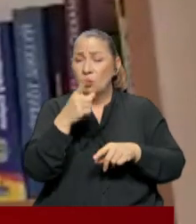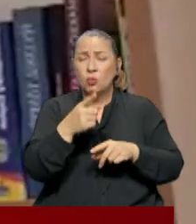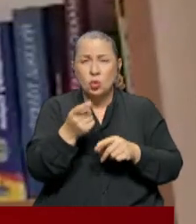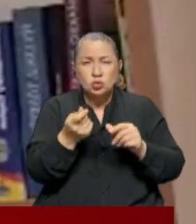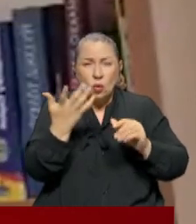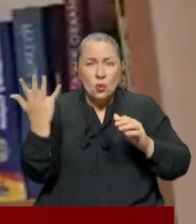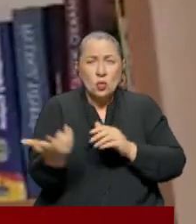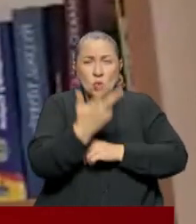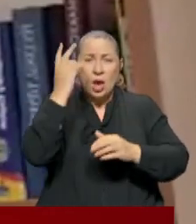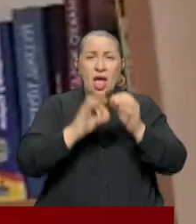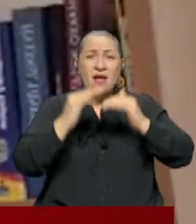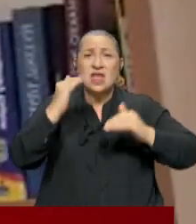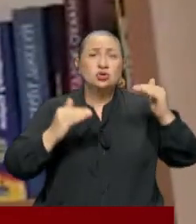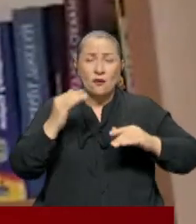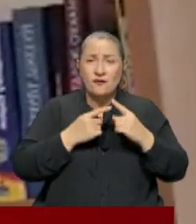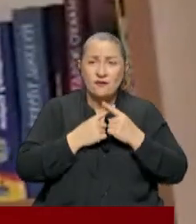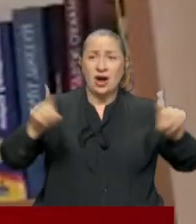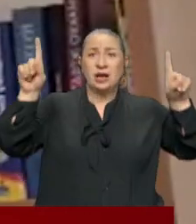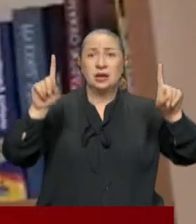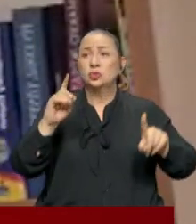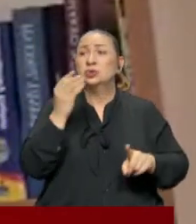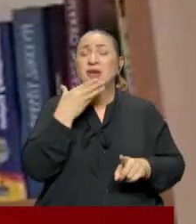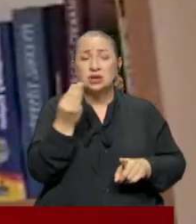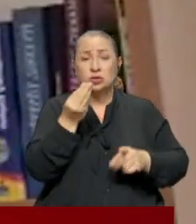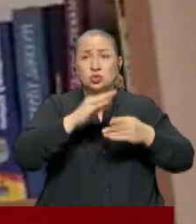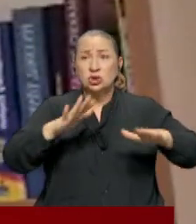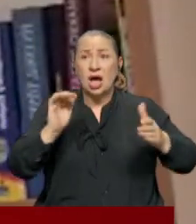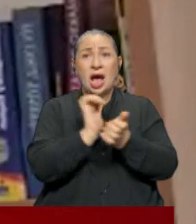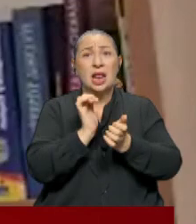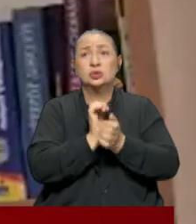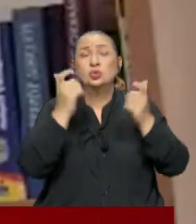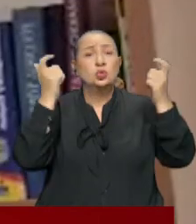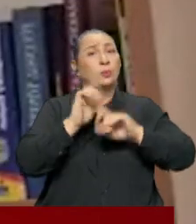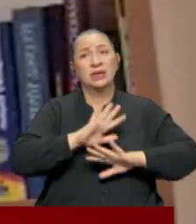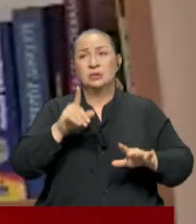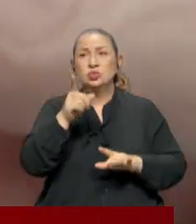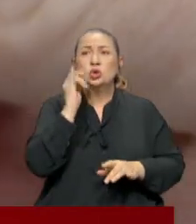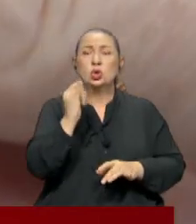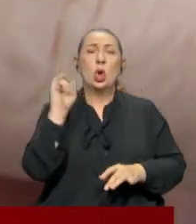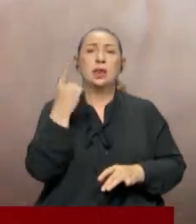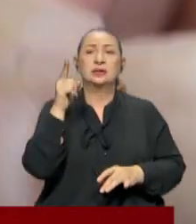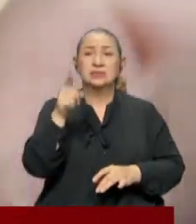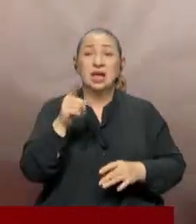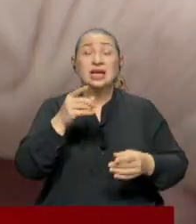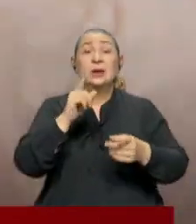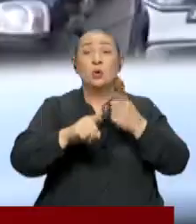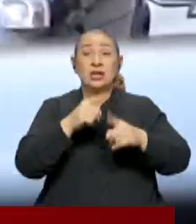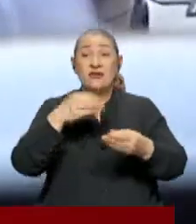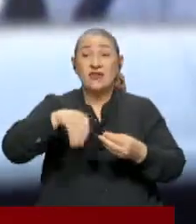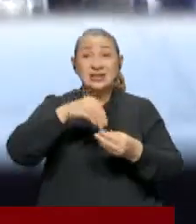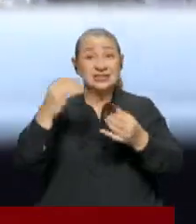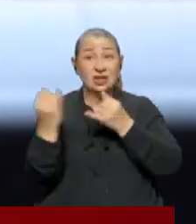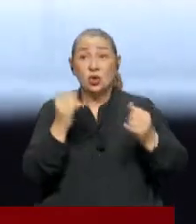astronomik enflasyon farkı gençlerin çocukların ailelerinin sorunu değil bu sizin kötü yönetiminin Siyasette faiz